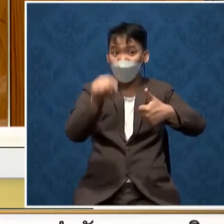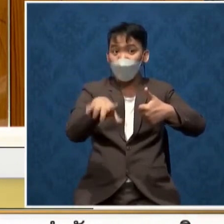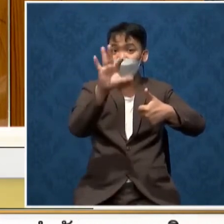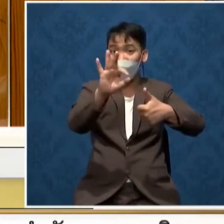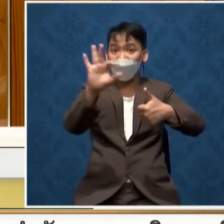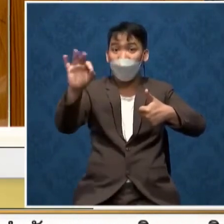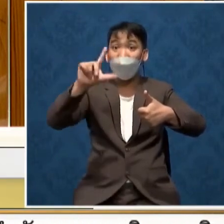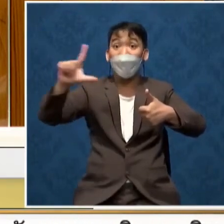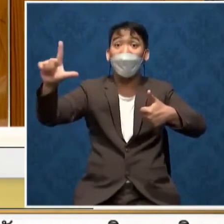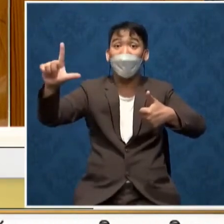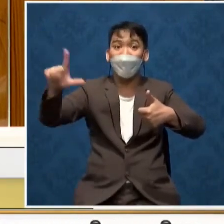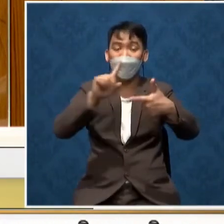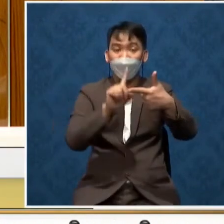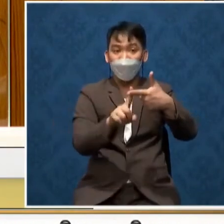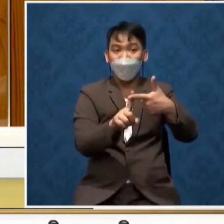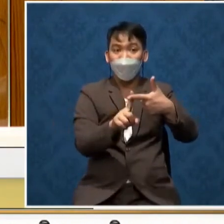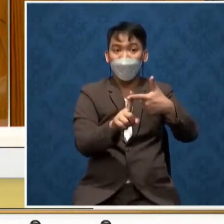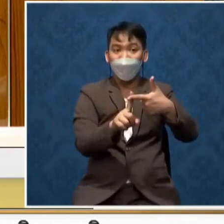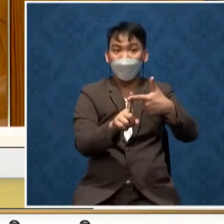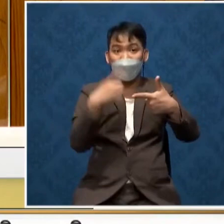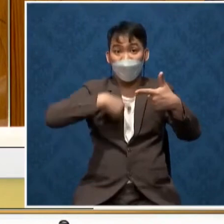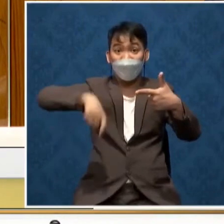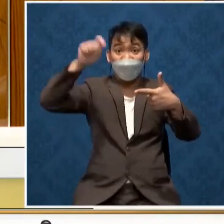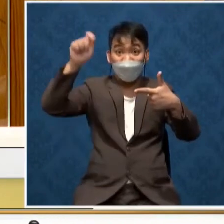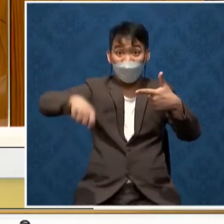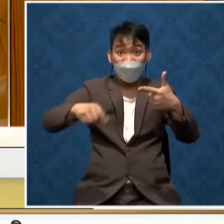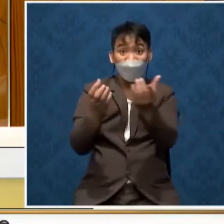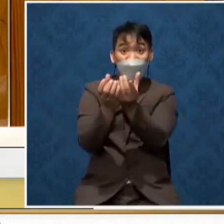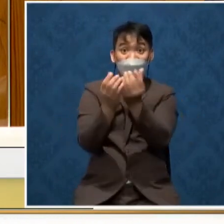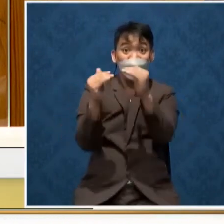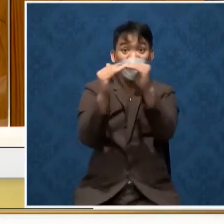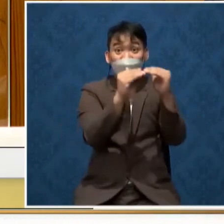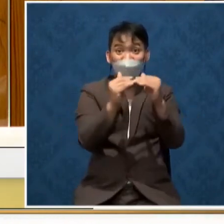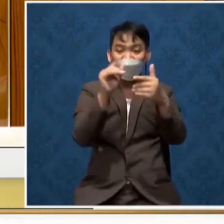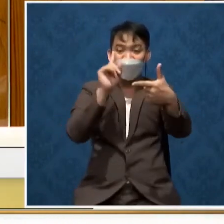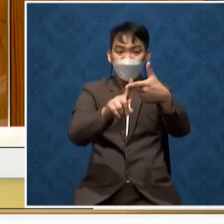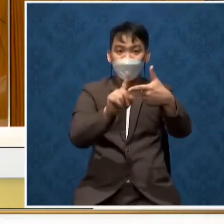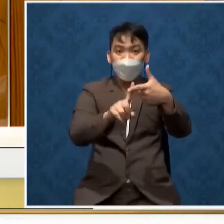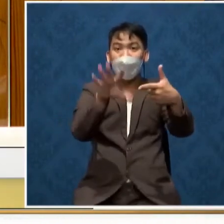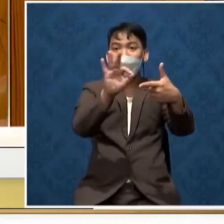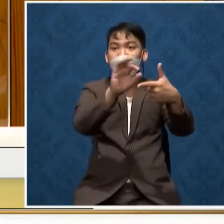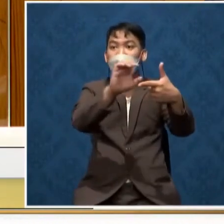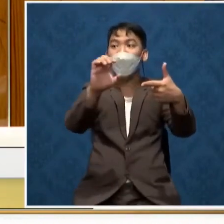1,312.99 ล้านบาทหน่วยงานของศาลยุติธรรมนะครับจำนวน